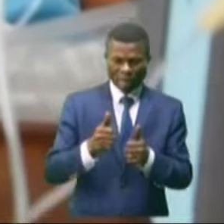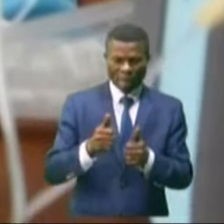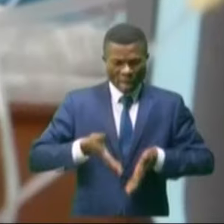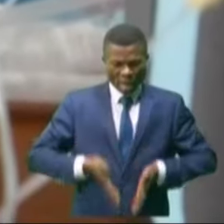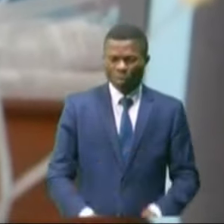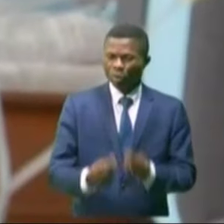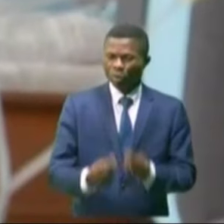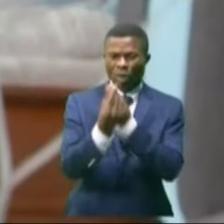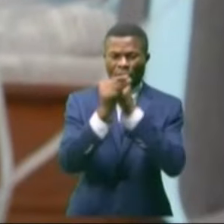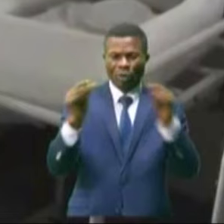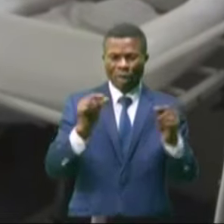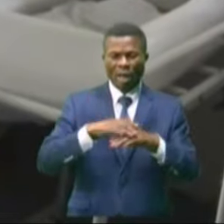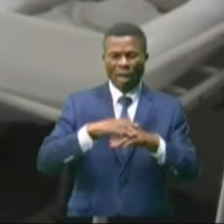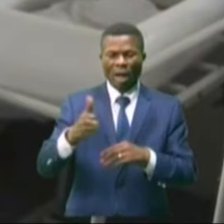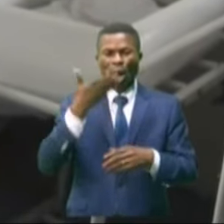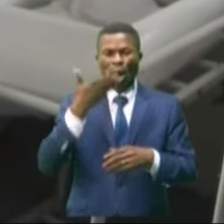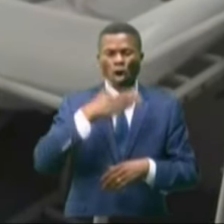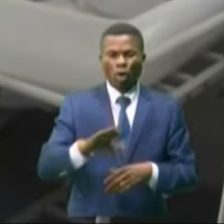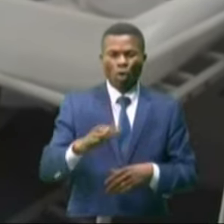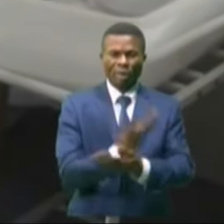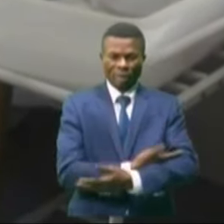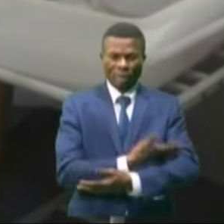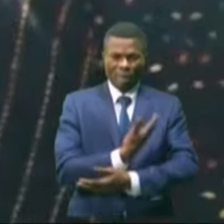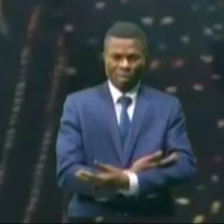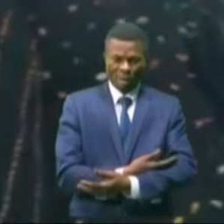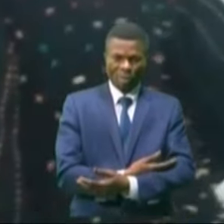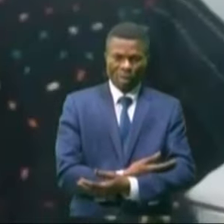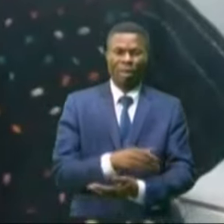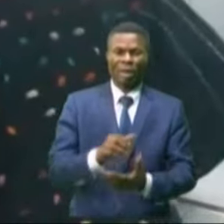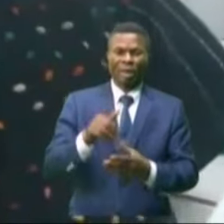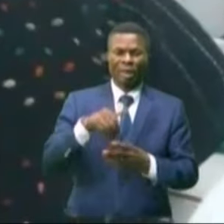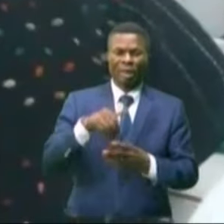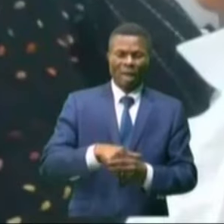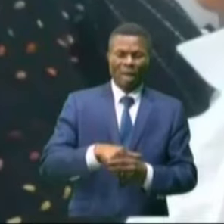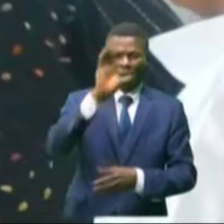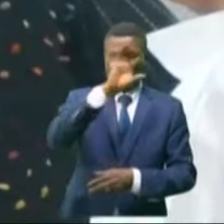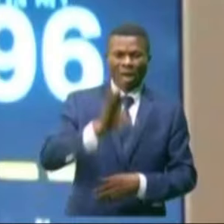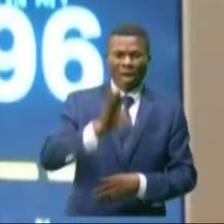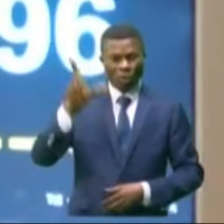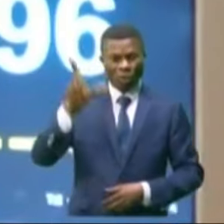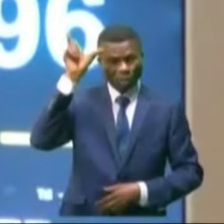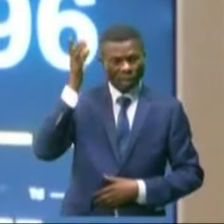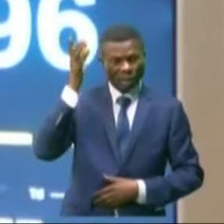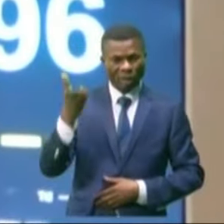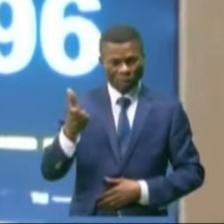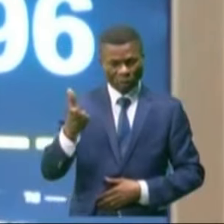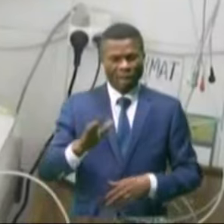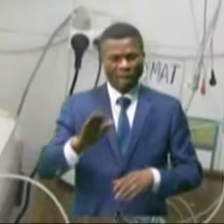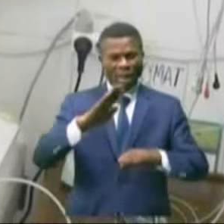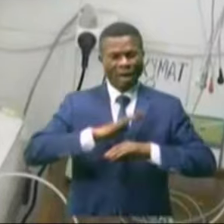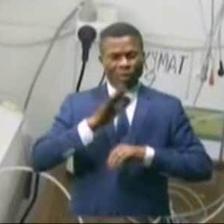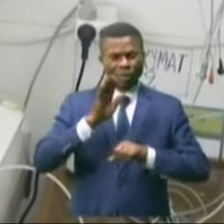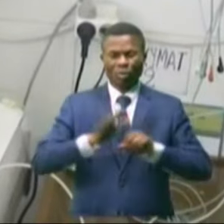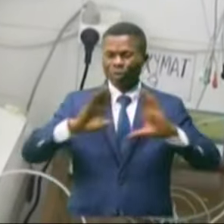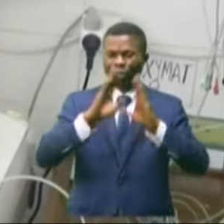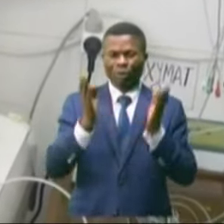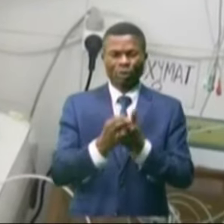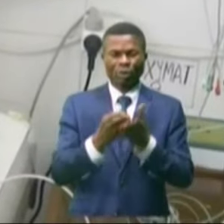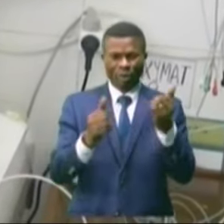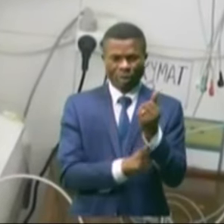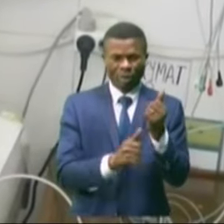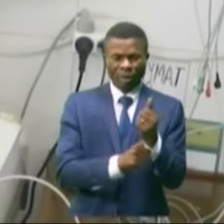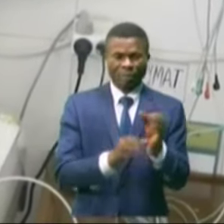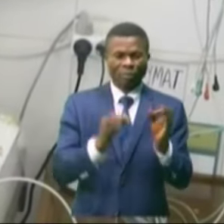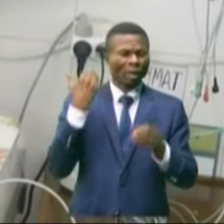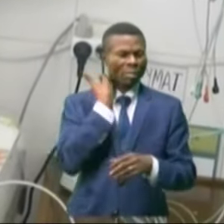à l'hôpital Kalembe-Lembe, spécialisé aux soins pédiatriques. Ici, à la grande satisfaction de tous, toutes sortes de